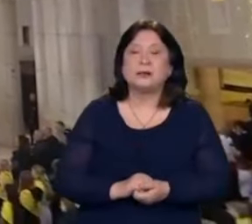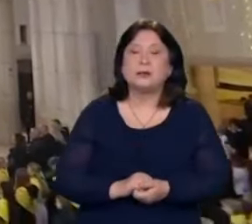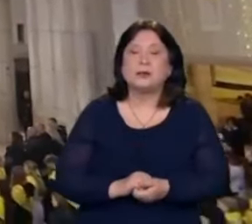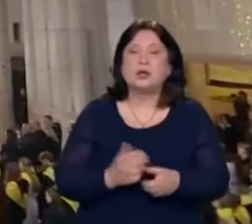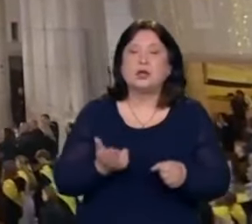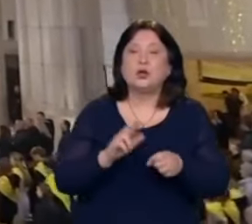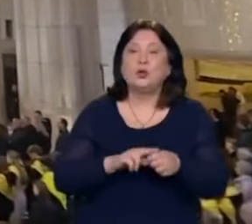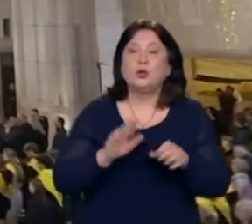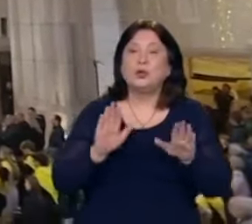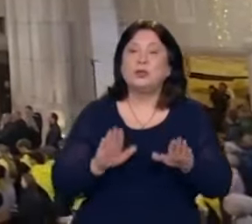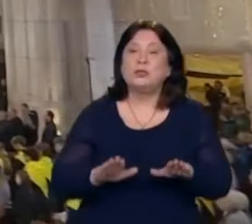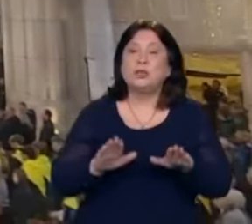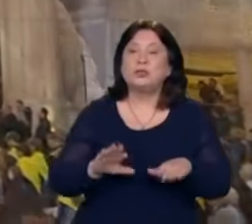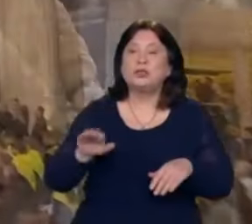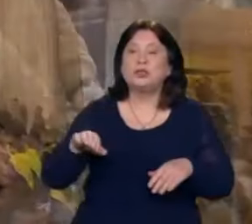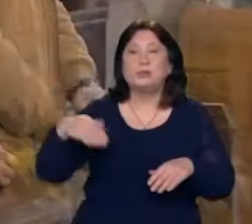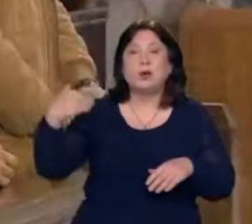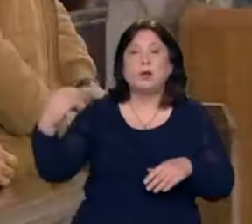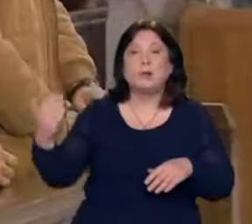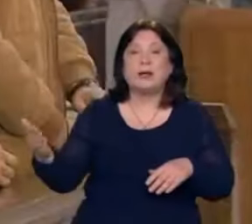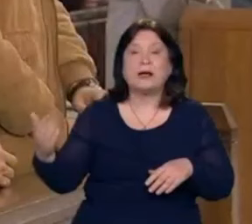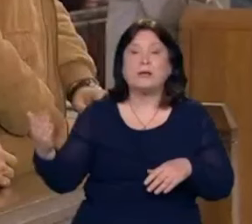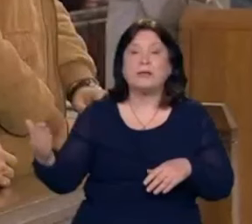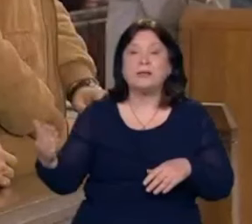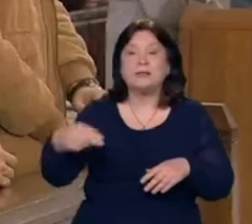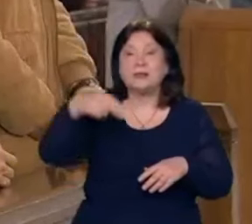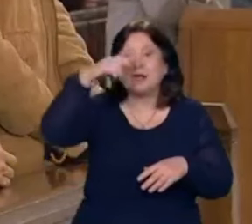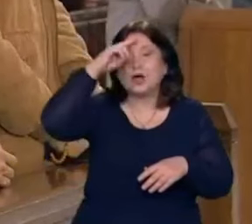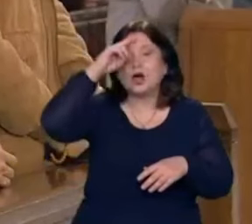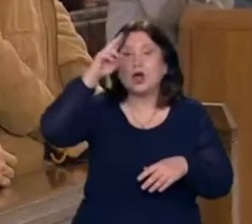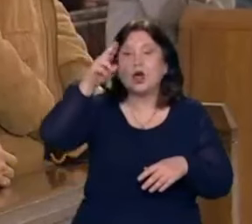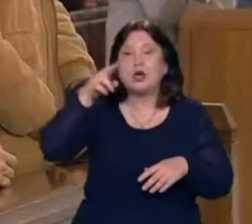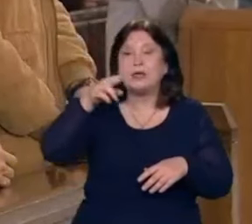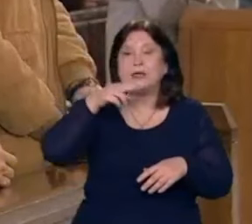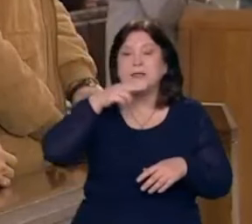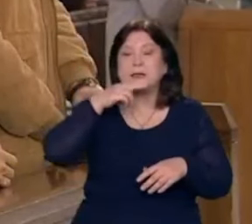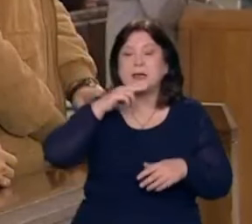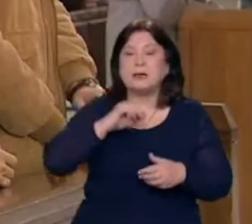naszy który siedzisz po prawicy